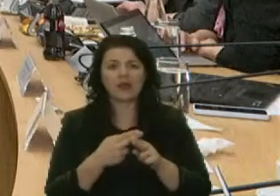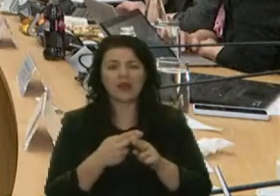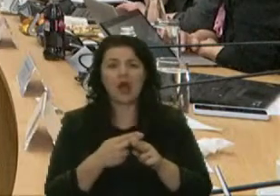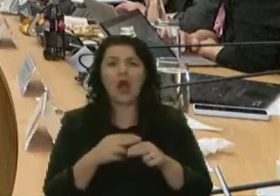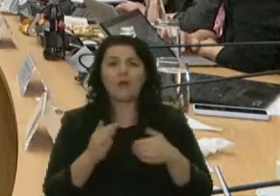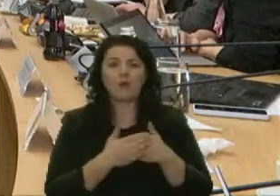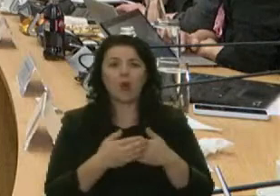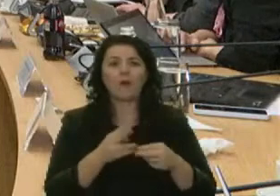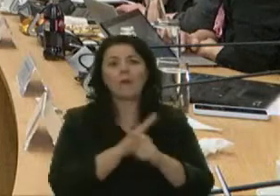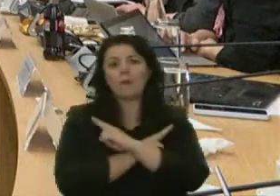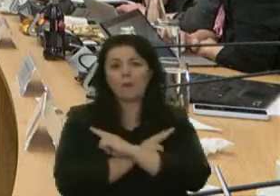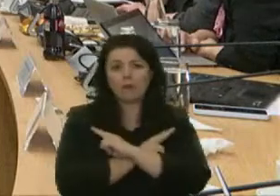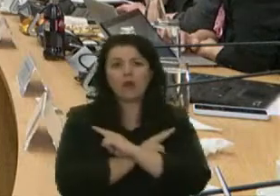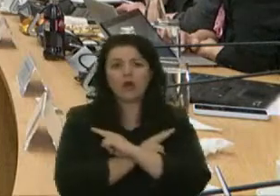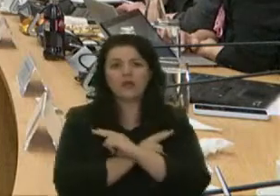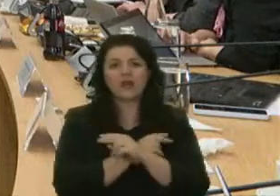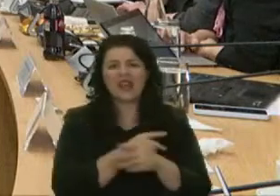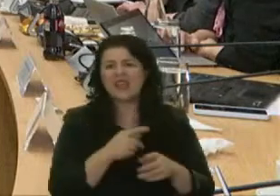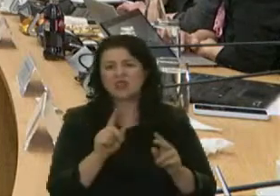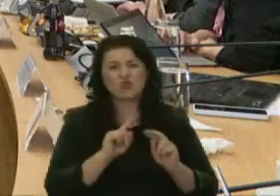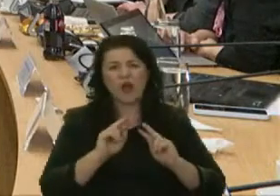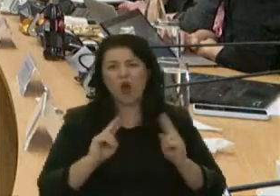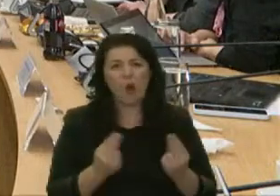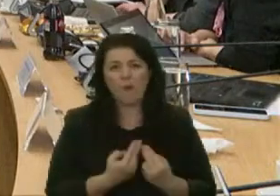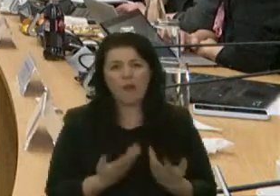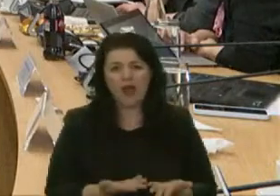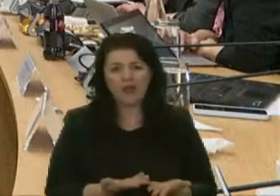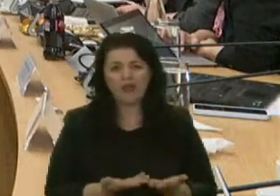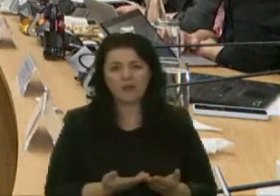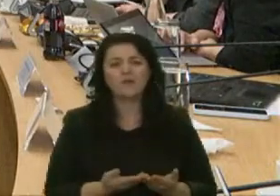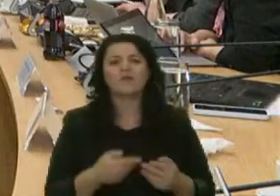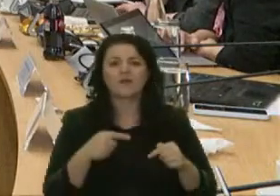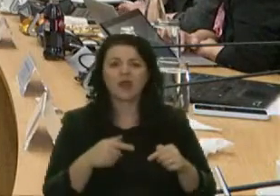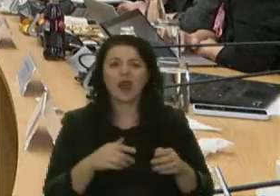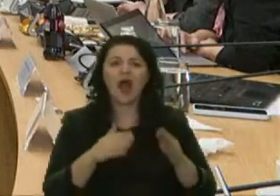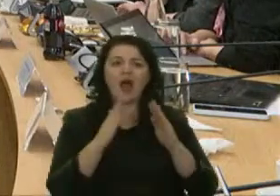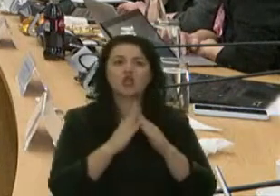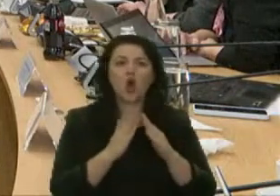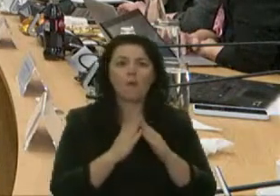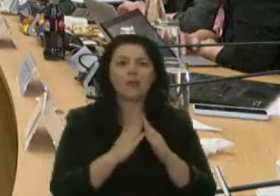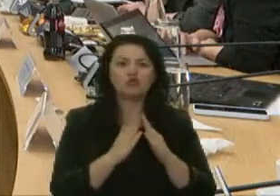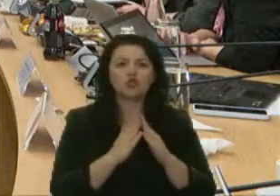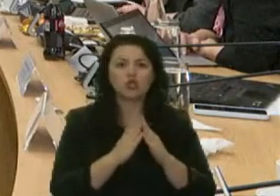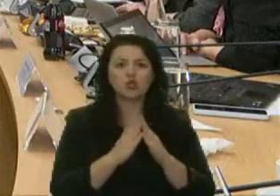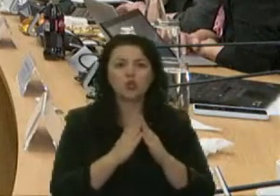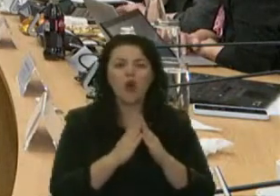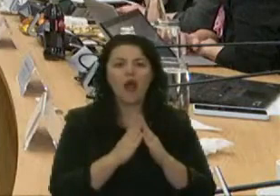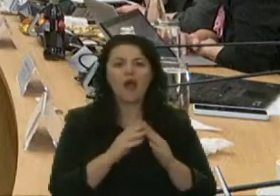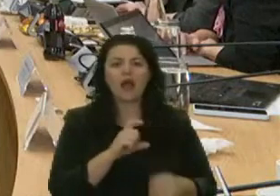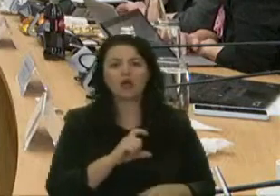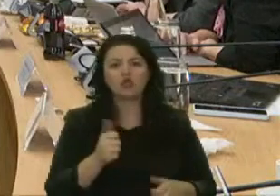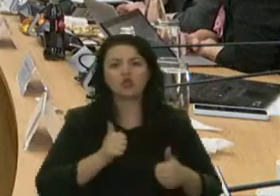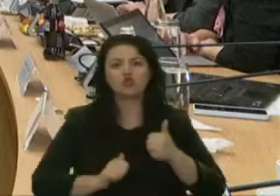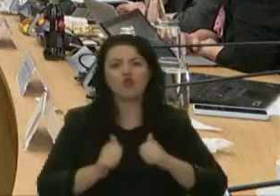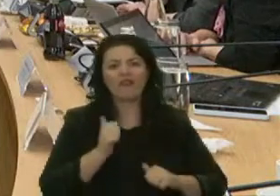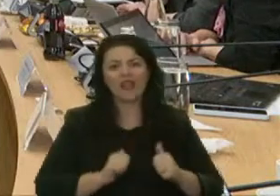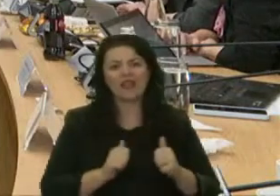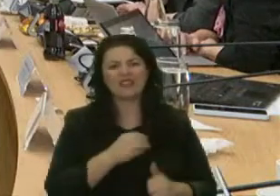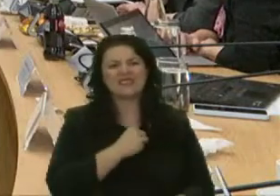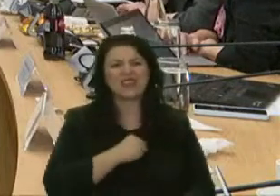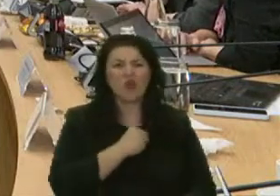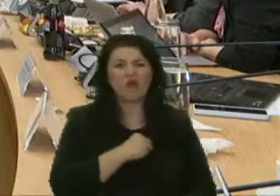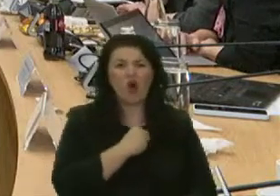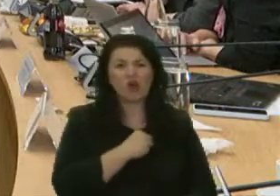face în municipiul nostru incomplet în majoritatea cazurilor la domiciliu cauzând suferință și disconfort